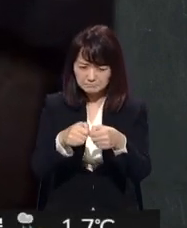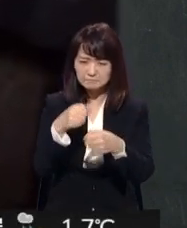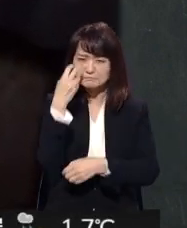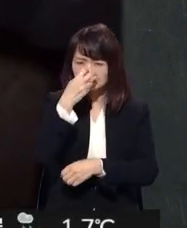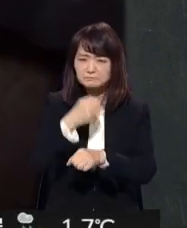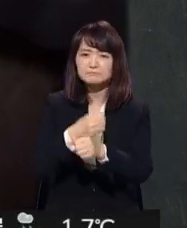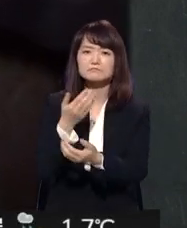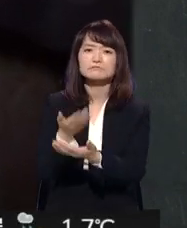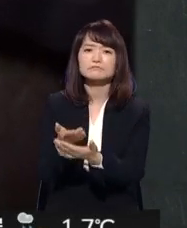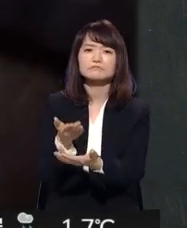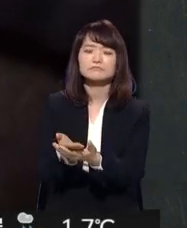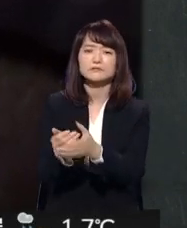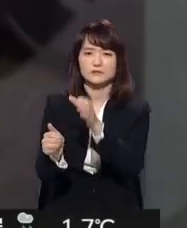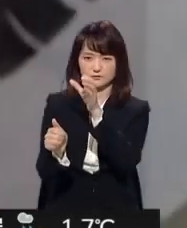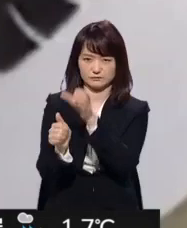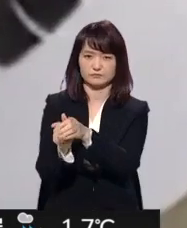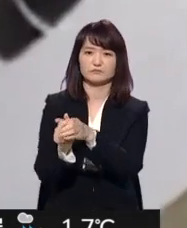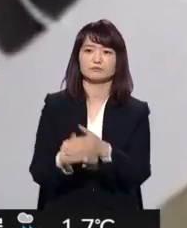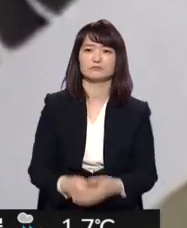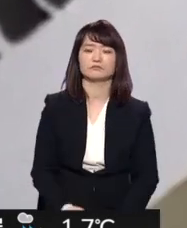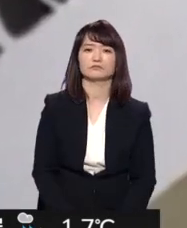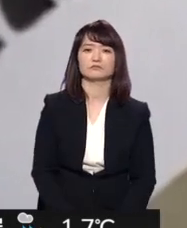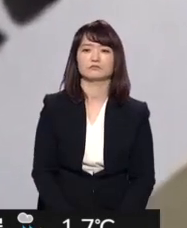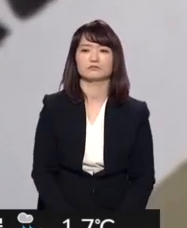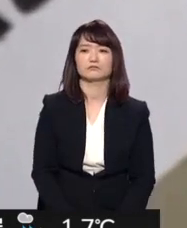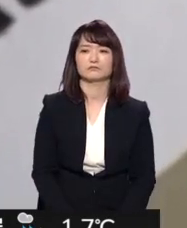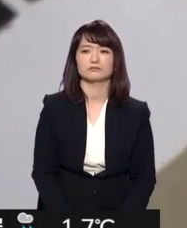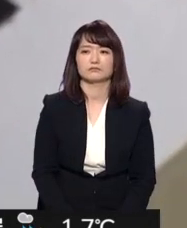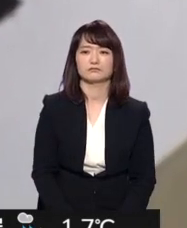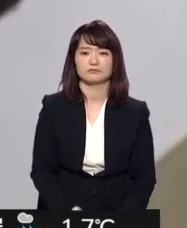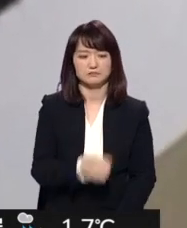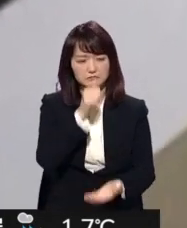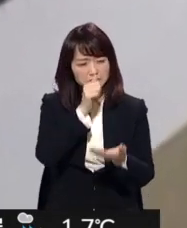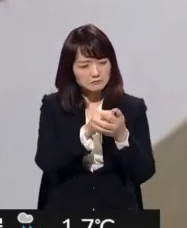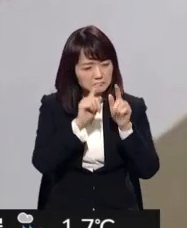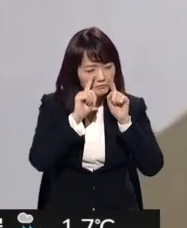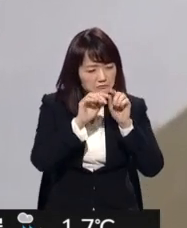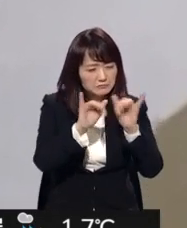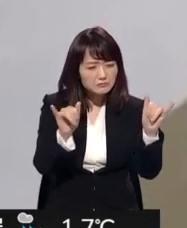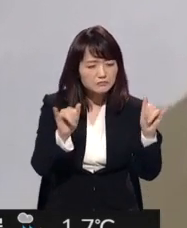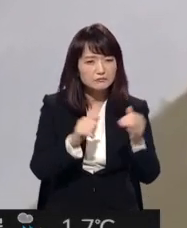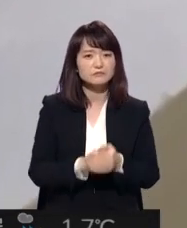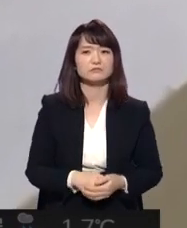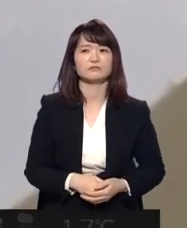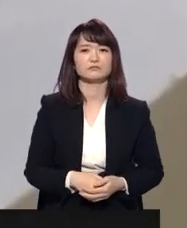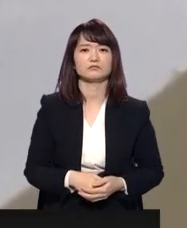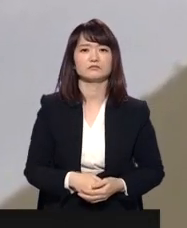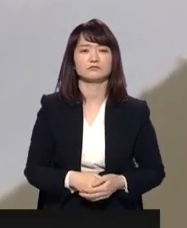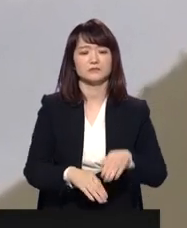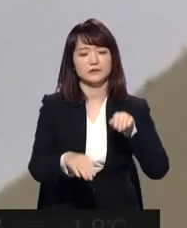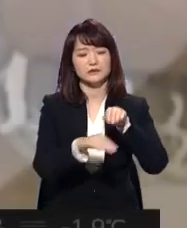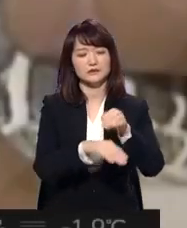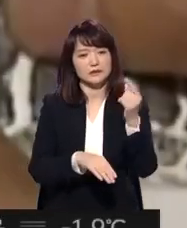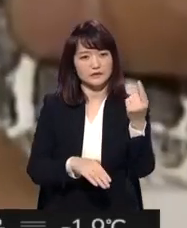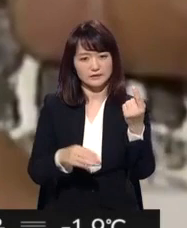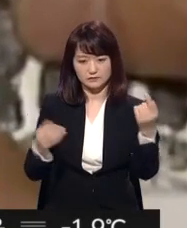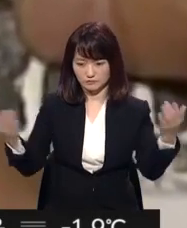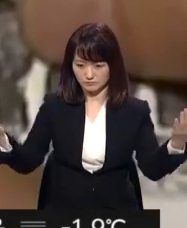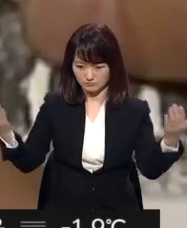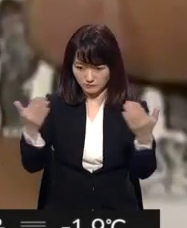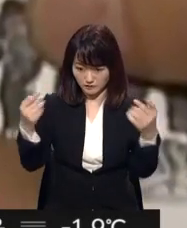해 달라라고 의뢰를 합니다 그래서 거기에서 용의 차량 중에서 한 대와 일치되는 것을 발견하죠